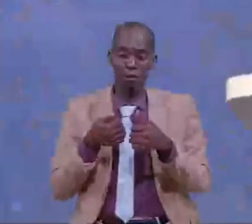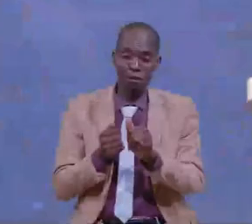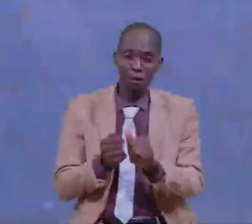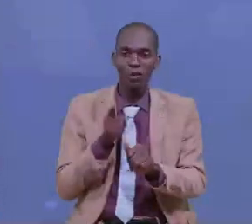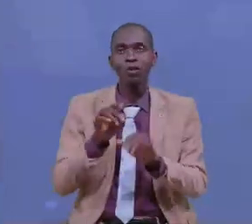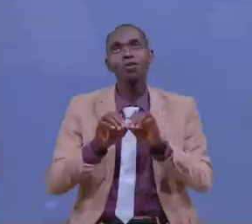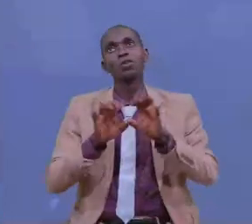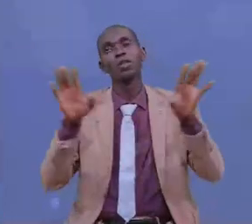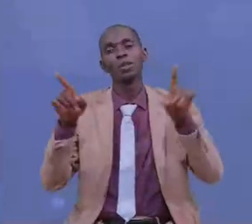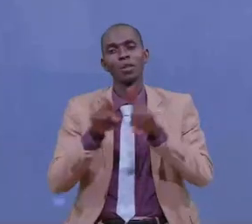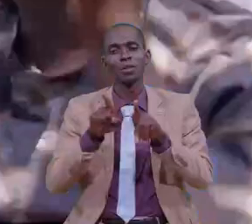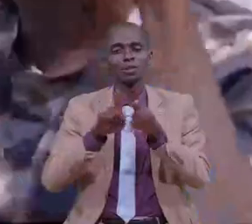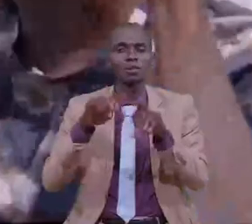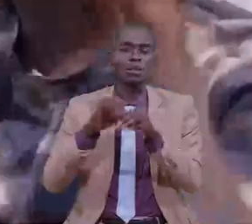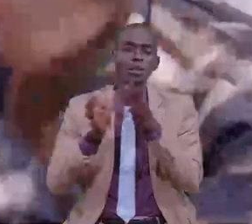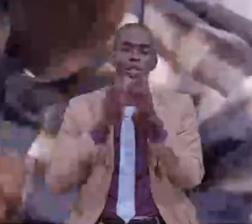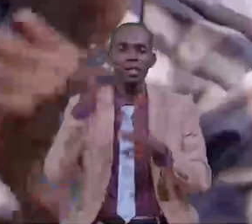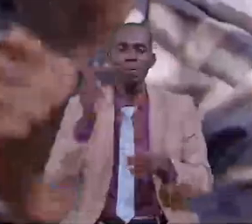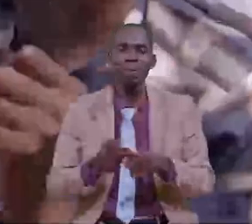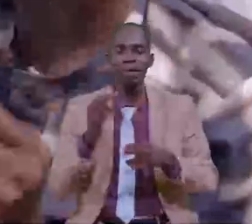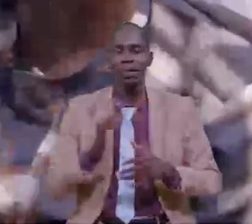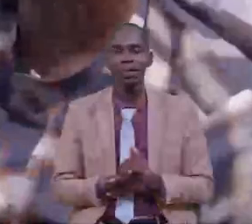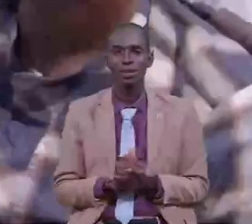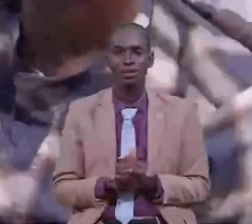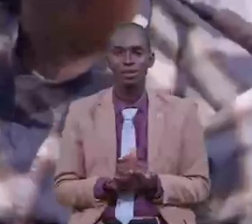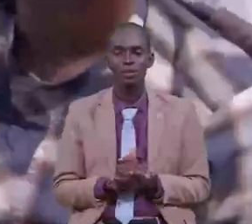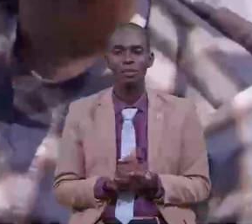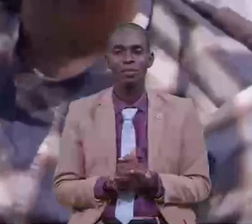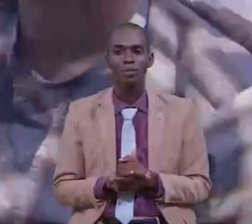allez suivre et rayonner au nom de Jésus.